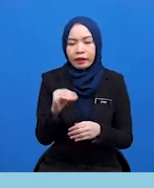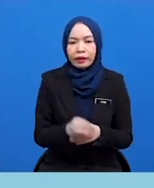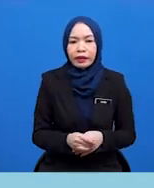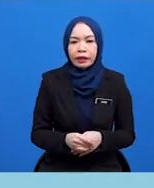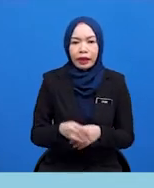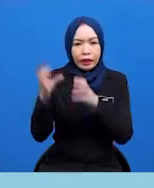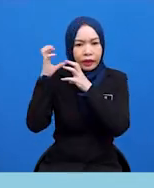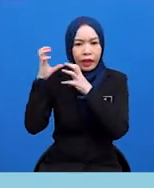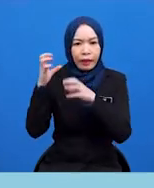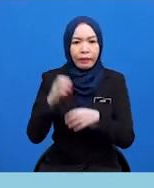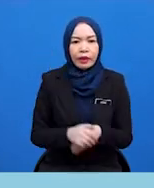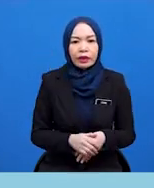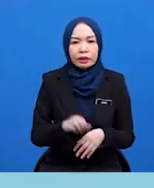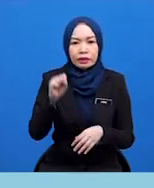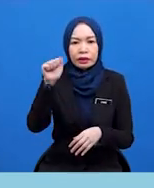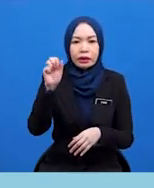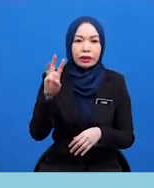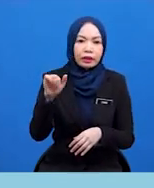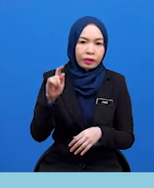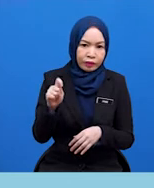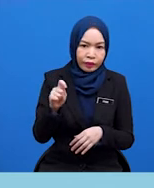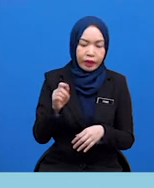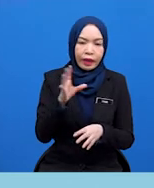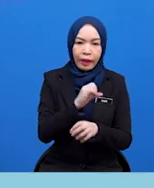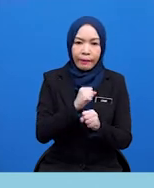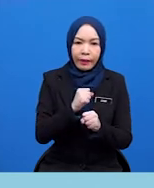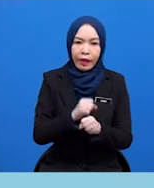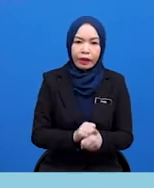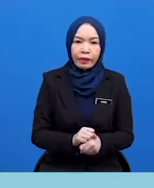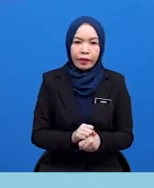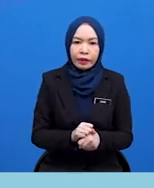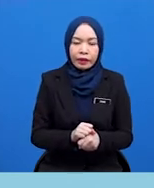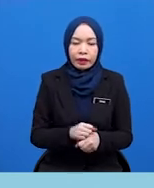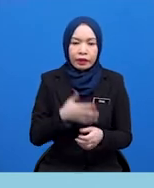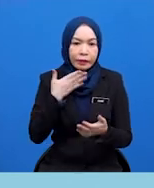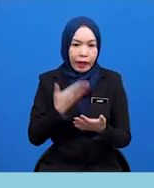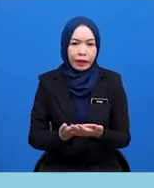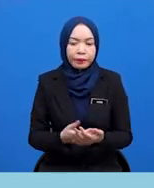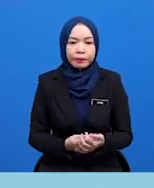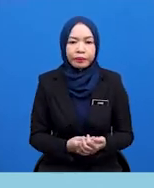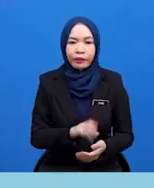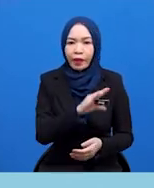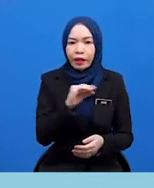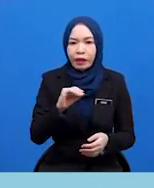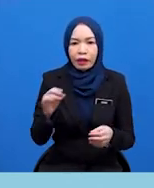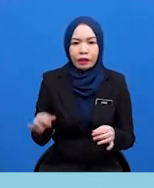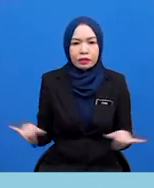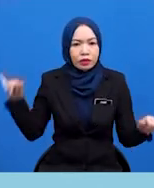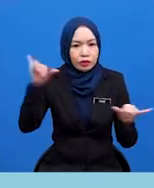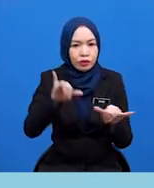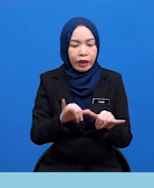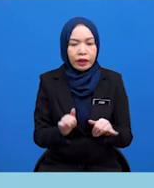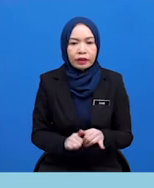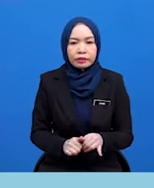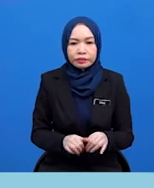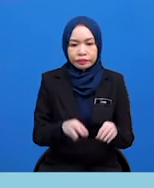sendiri. Selain itu, tanaman rumput atau buluh juga sesuai ditanam di lereng-lereng bukit